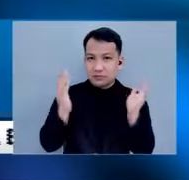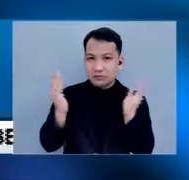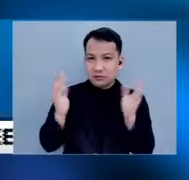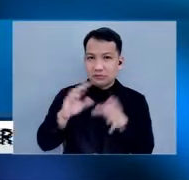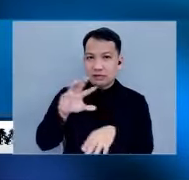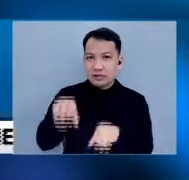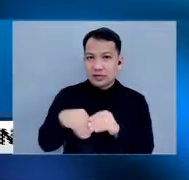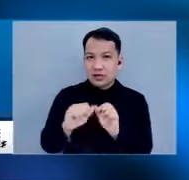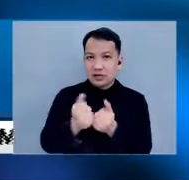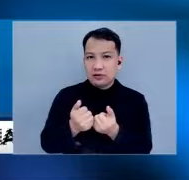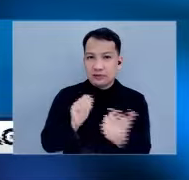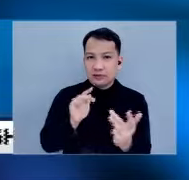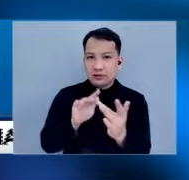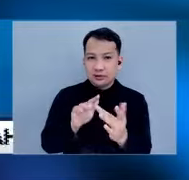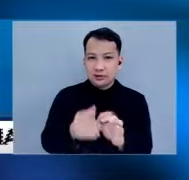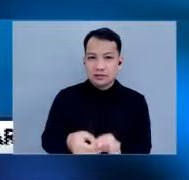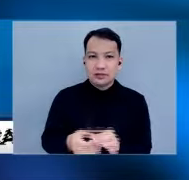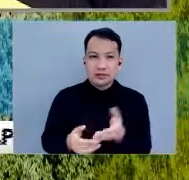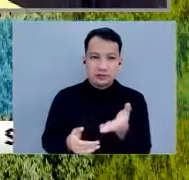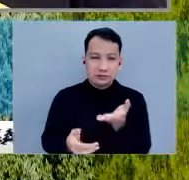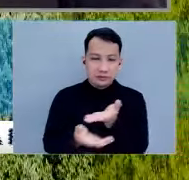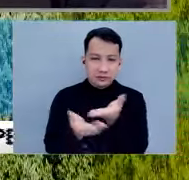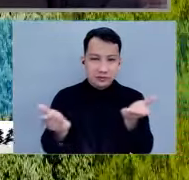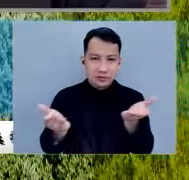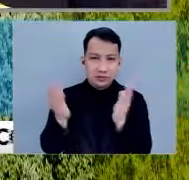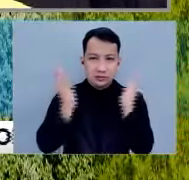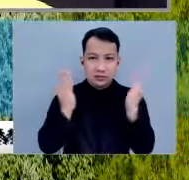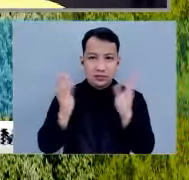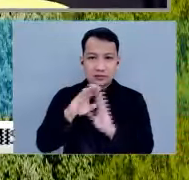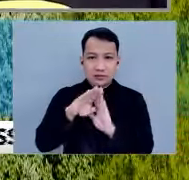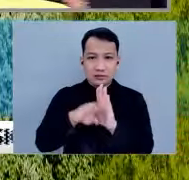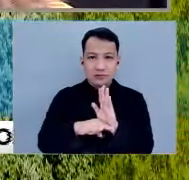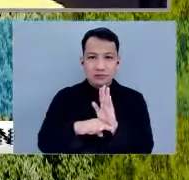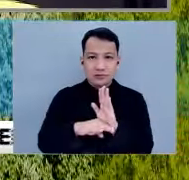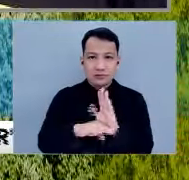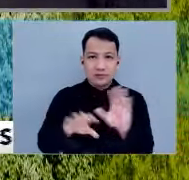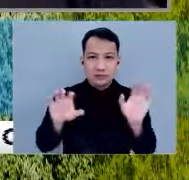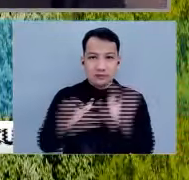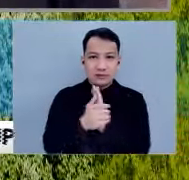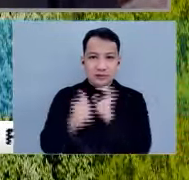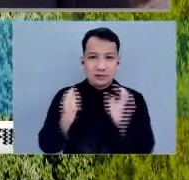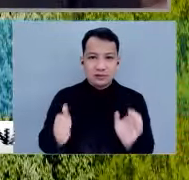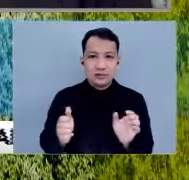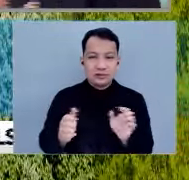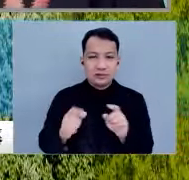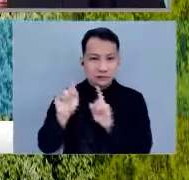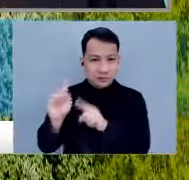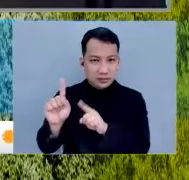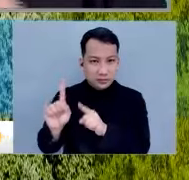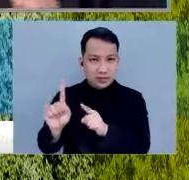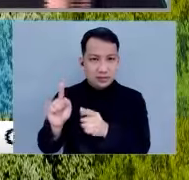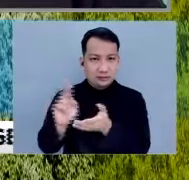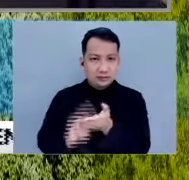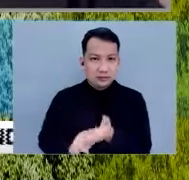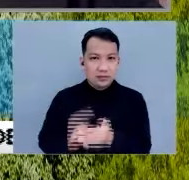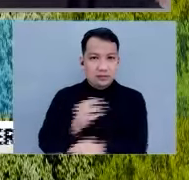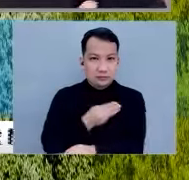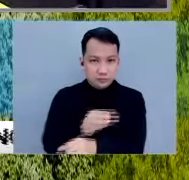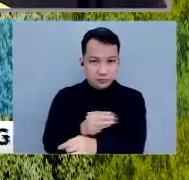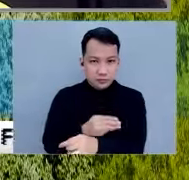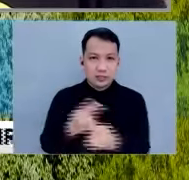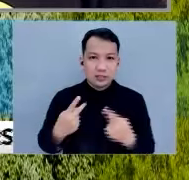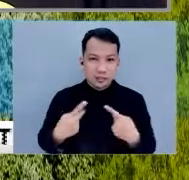po kami mako-contact um Kasama po sa services namin is Iyung masc at talent masc at attendant at the same time Iyung music po na meron po